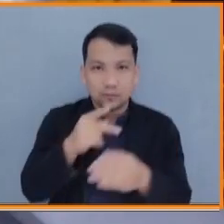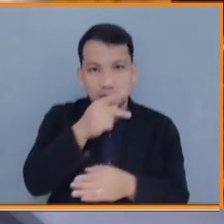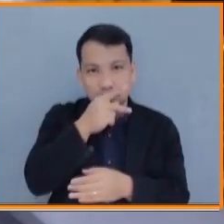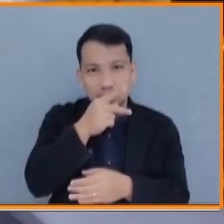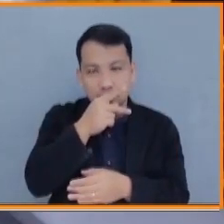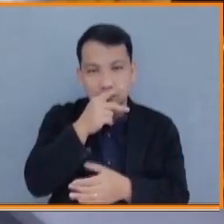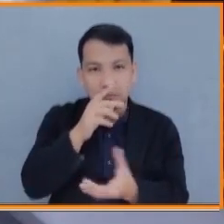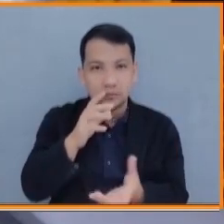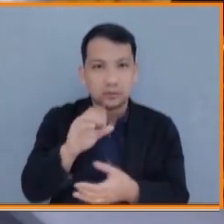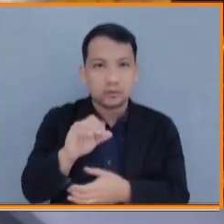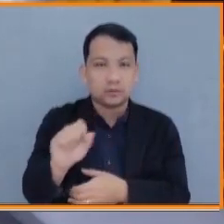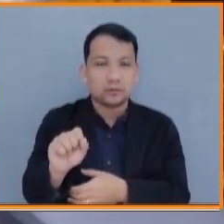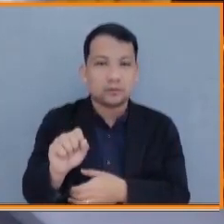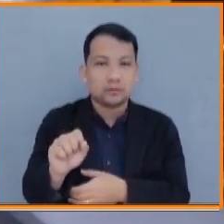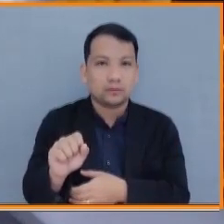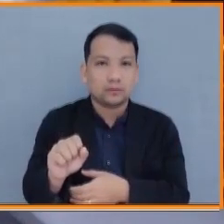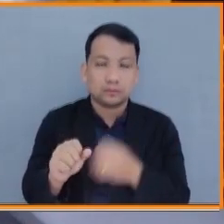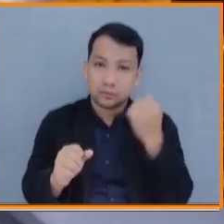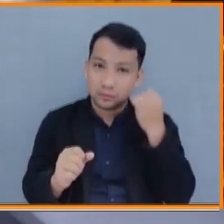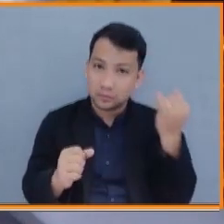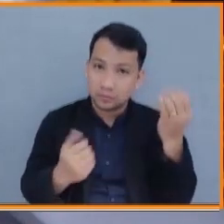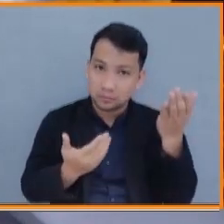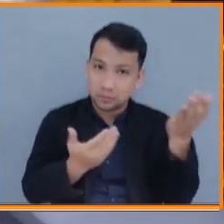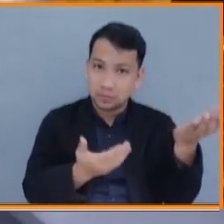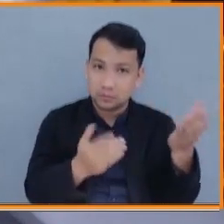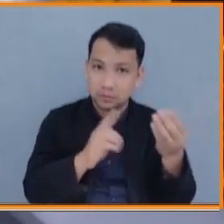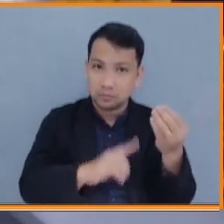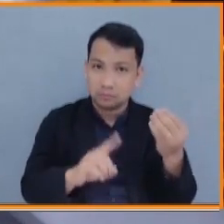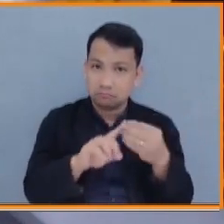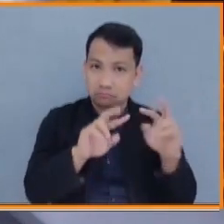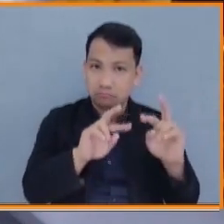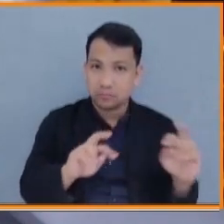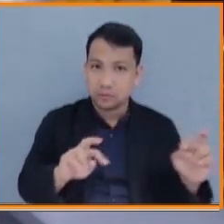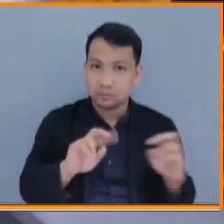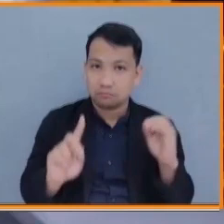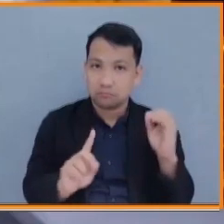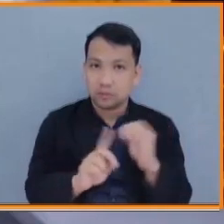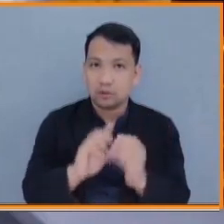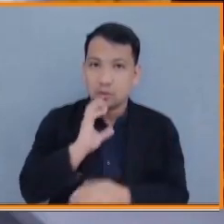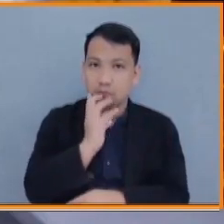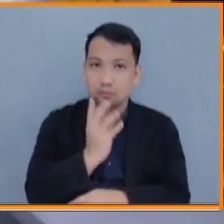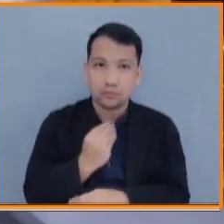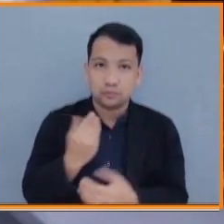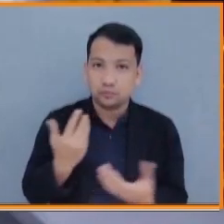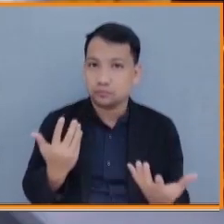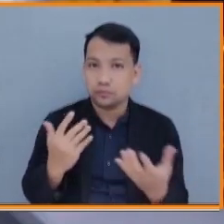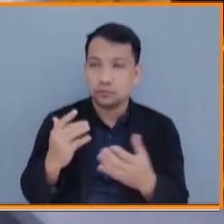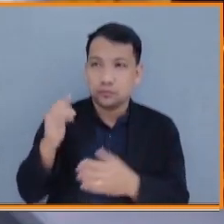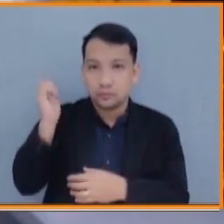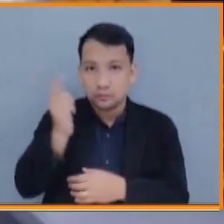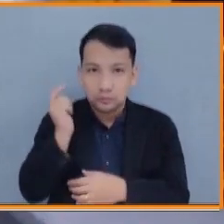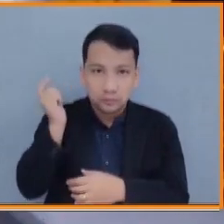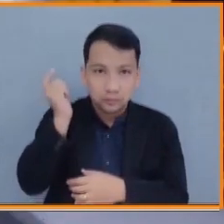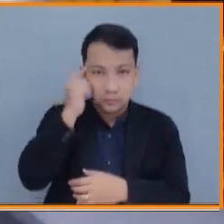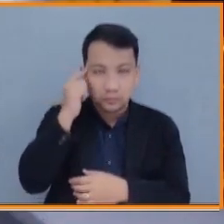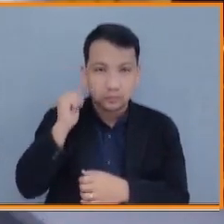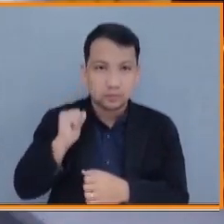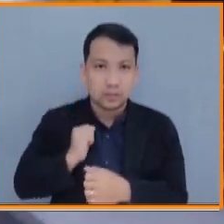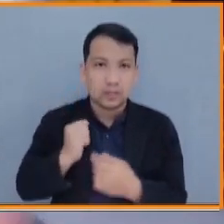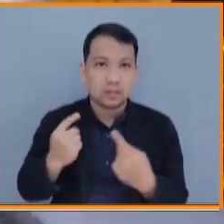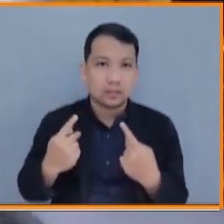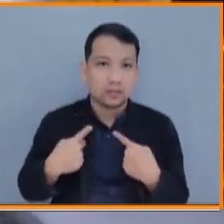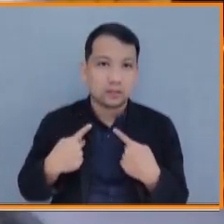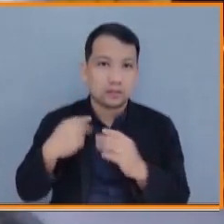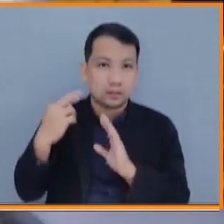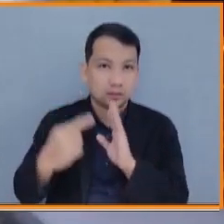advisory opin at Nate na ang sino man na government employee may hawak na record tungkol sa